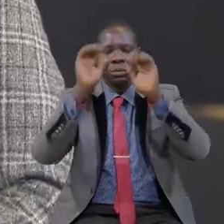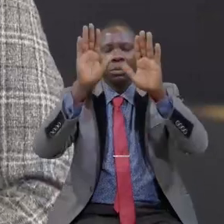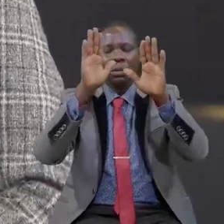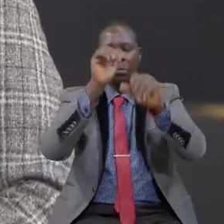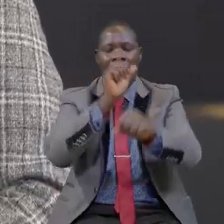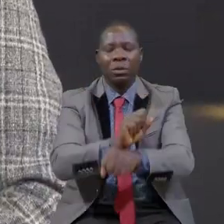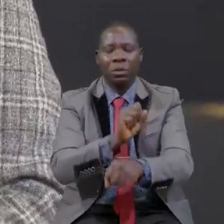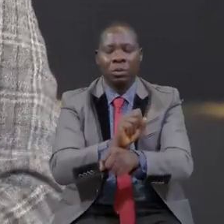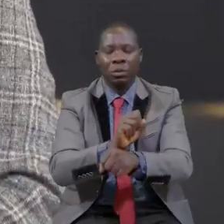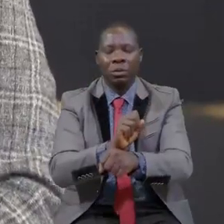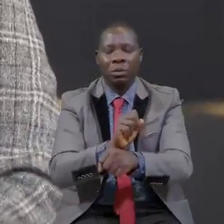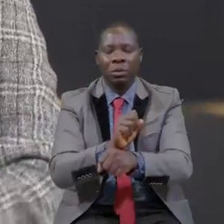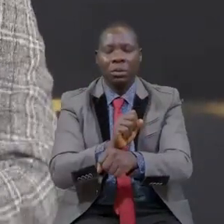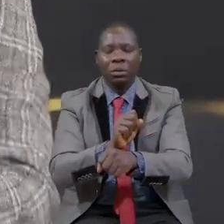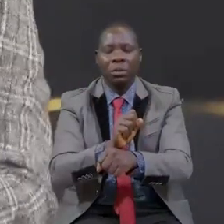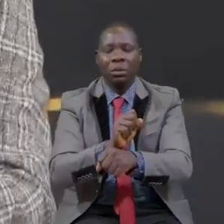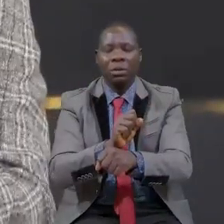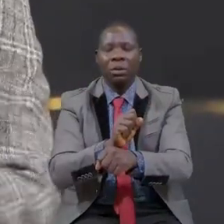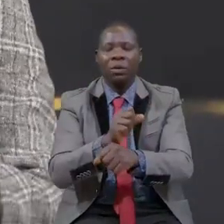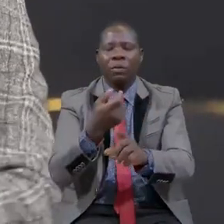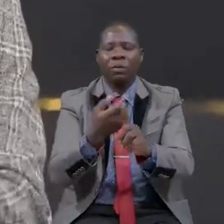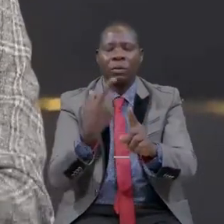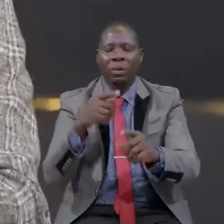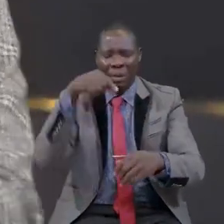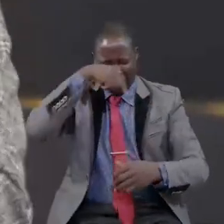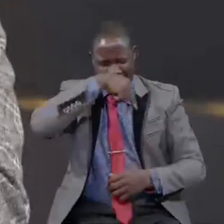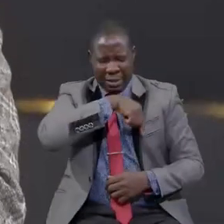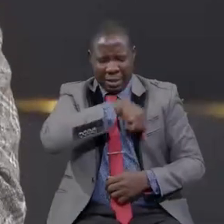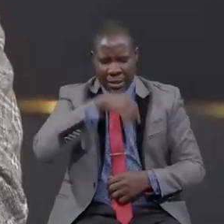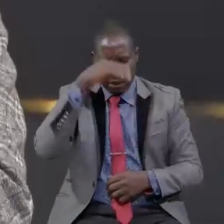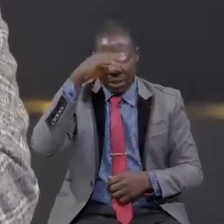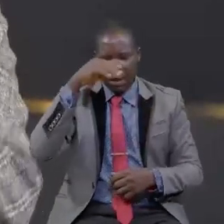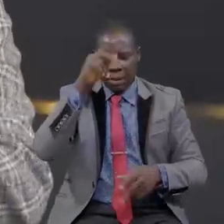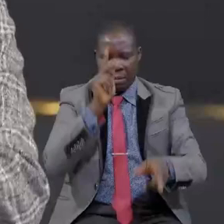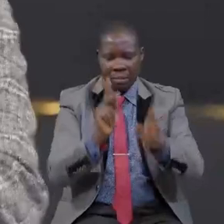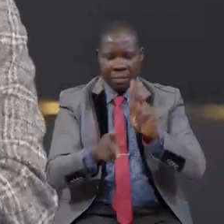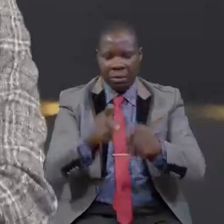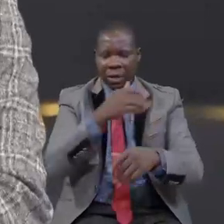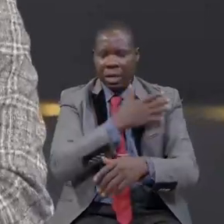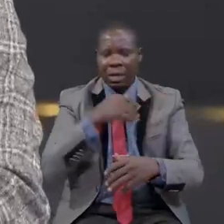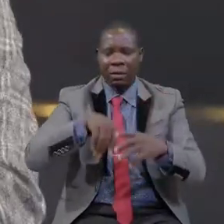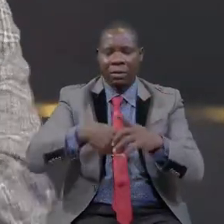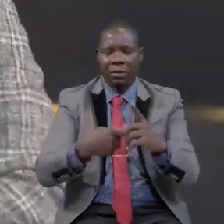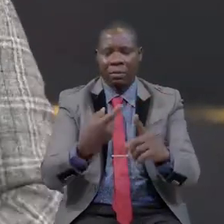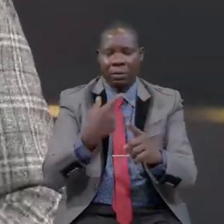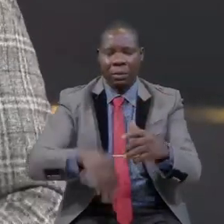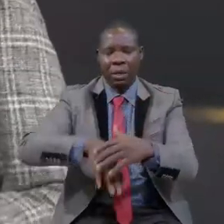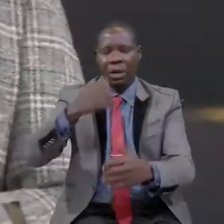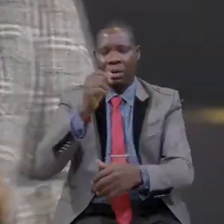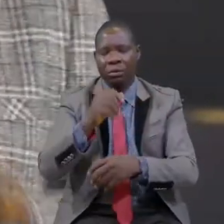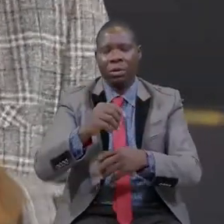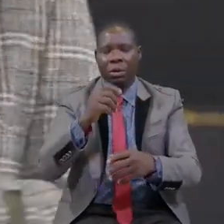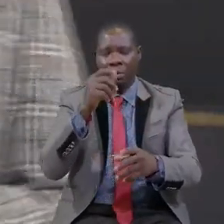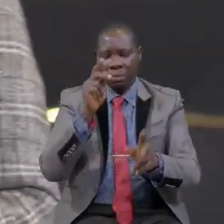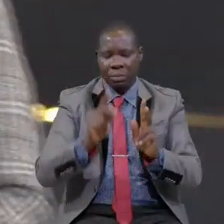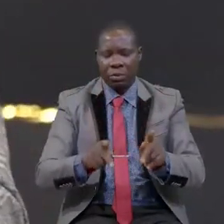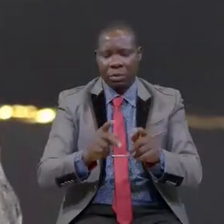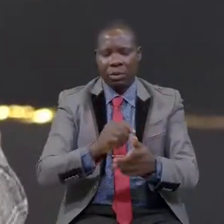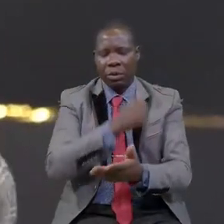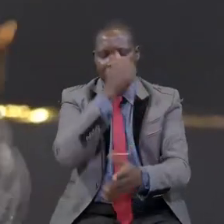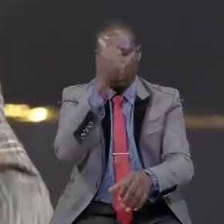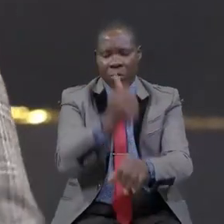inoubliables dans l'homme intérieur et dans l'homme extérieur. Confirme ta parole dans